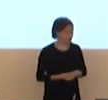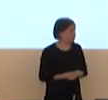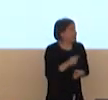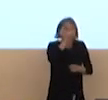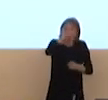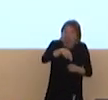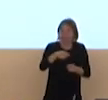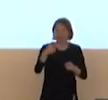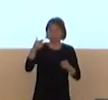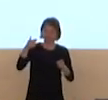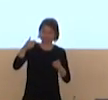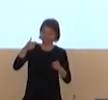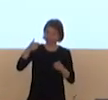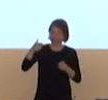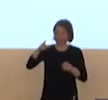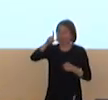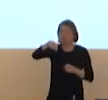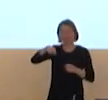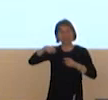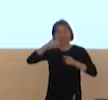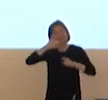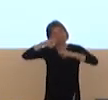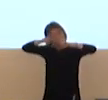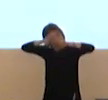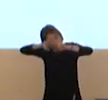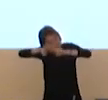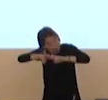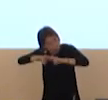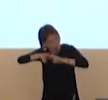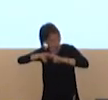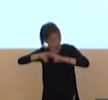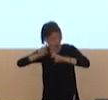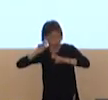informants, sinó com a investigadors.